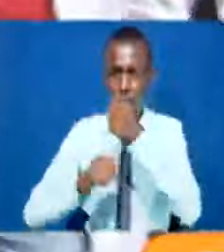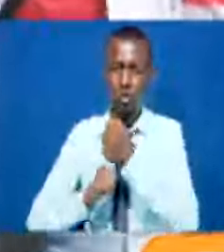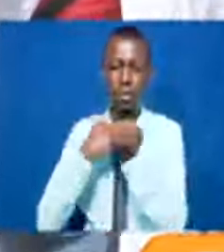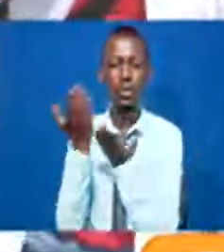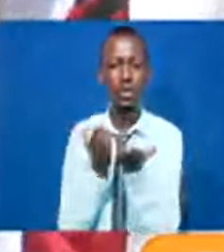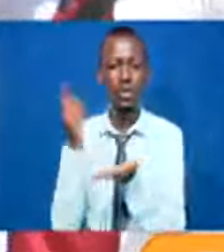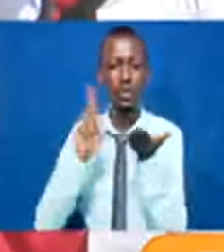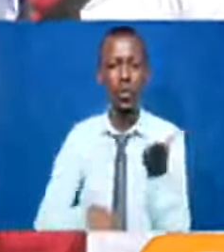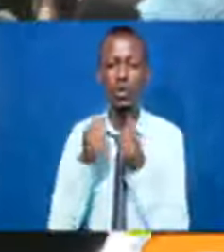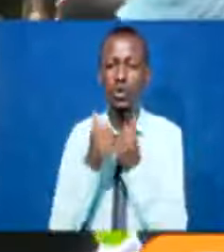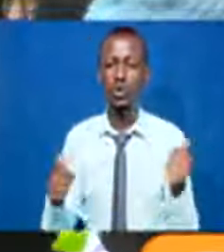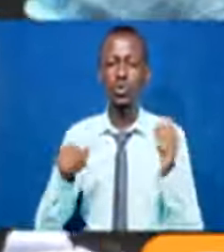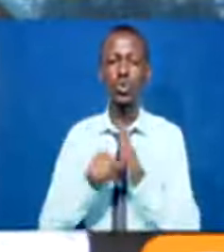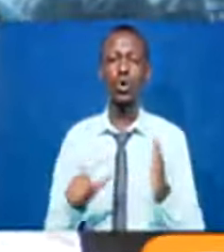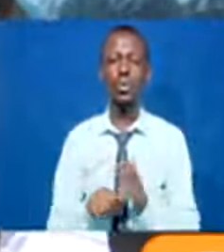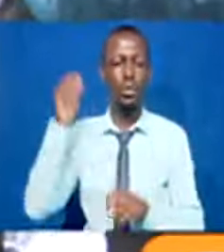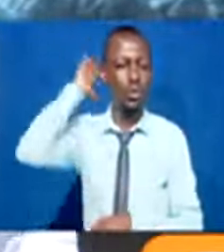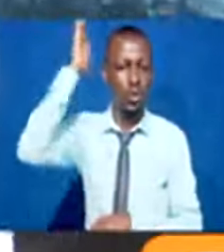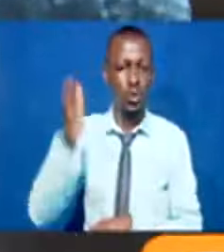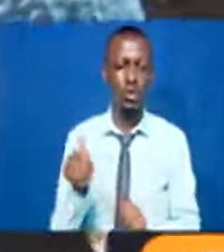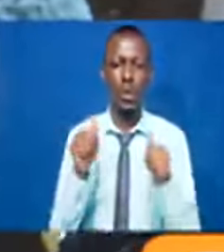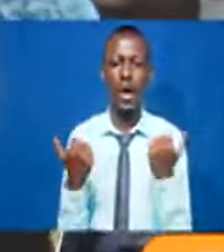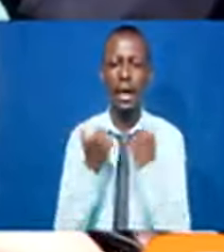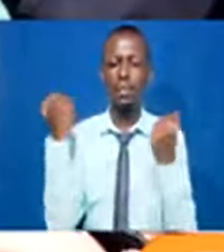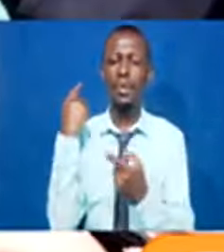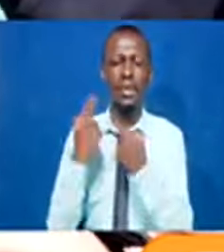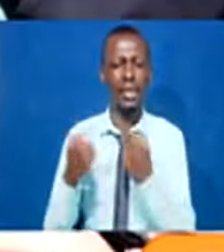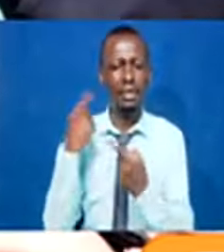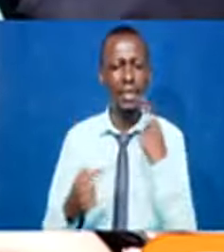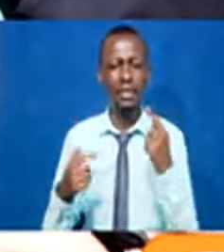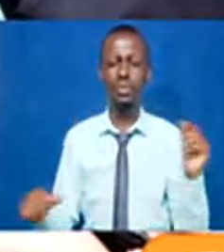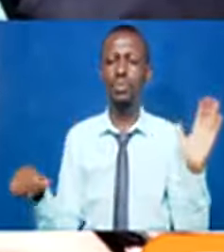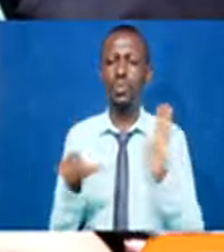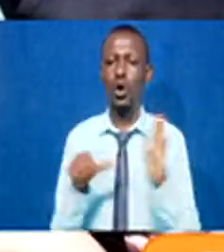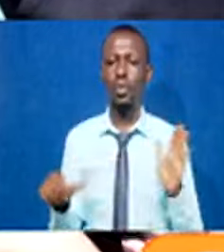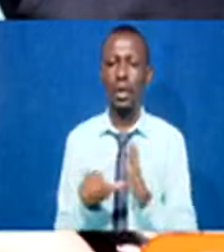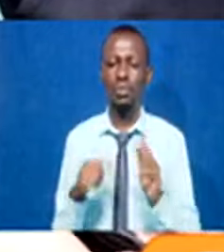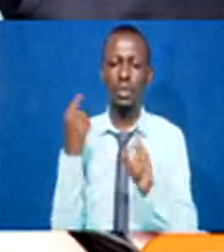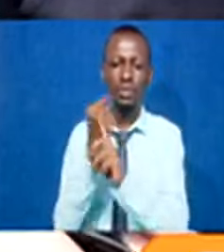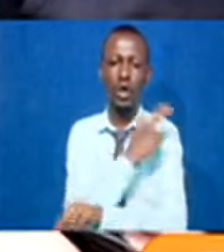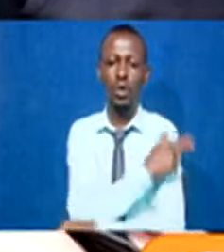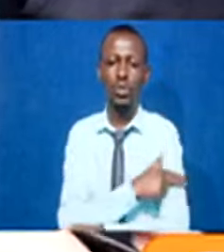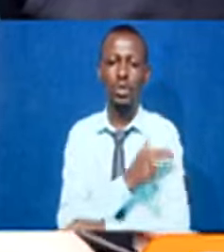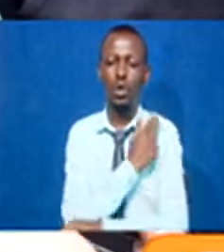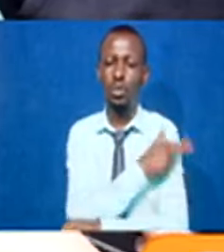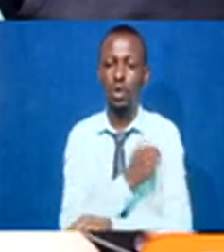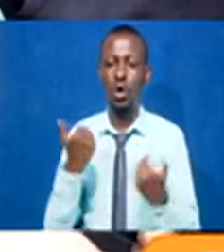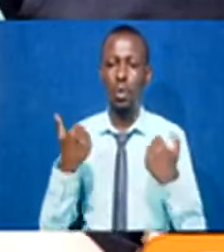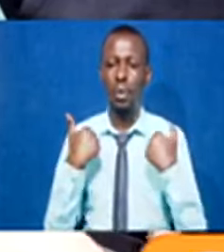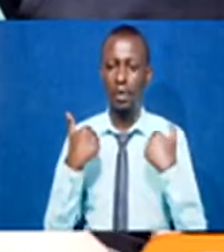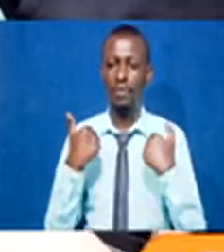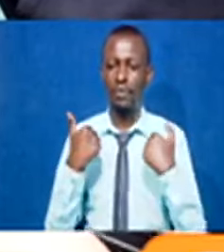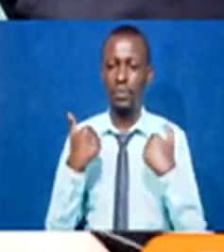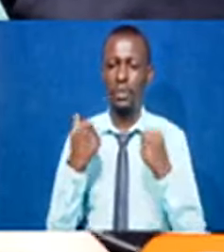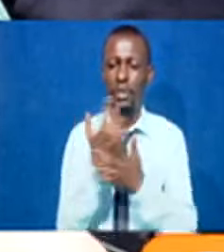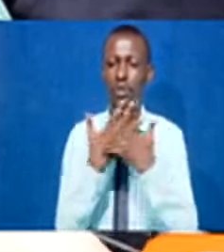swala hilo ambalo limekuwa kero kwa miaka kadhaa. These facilities must have health commodities that these